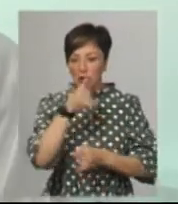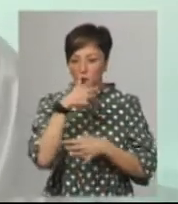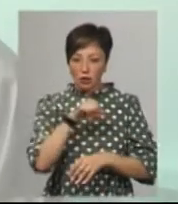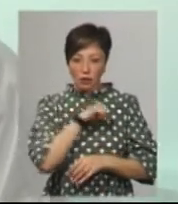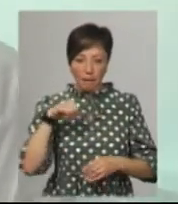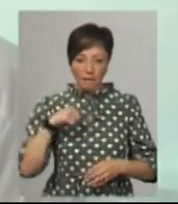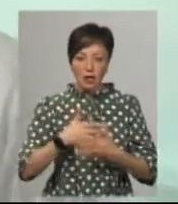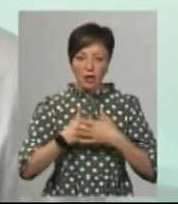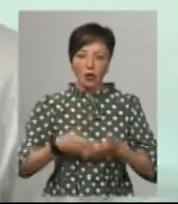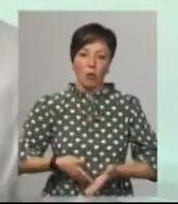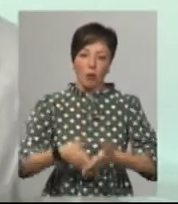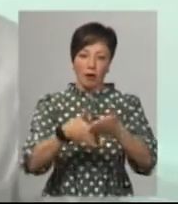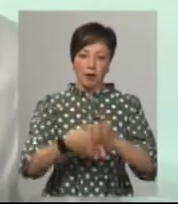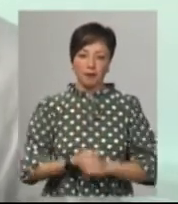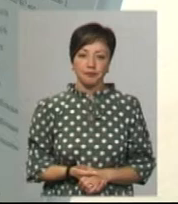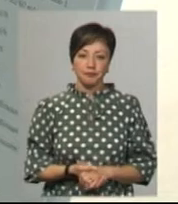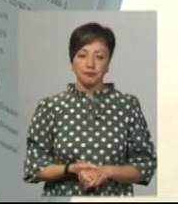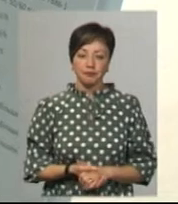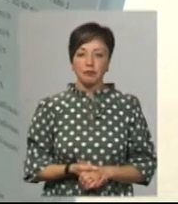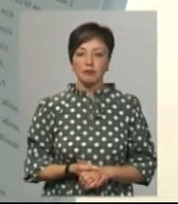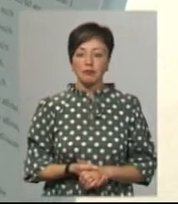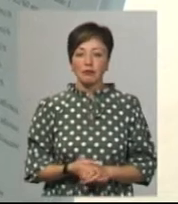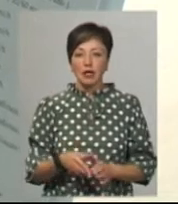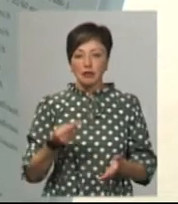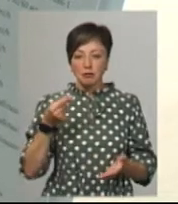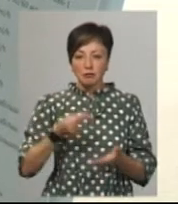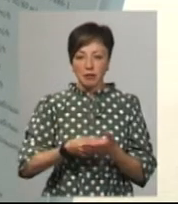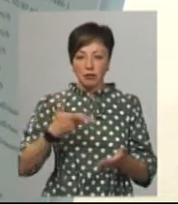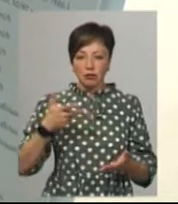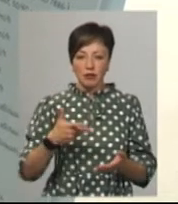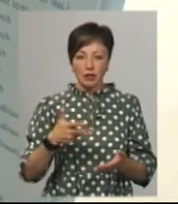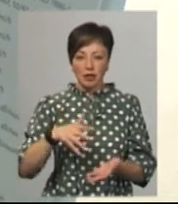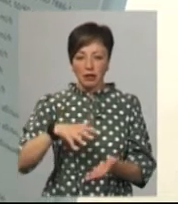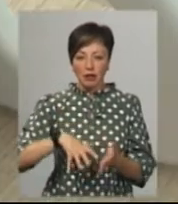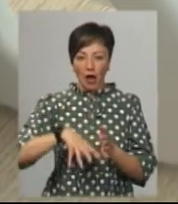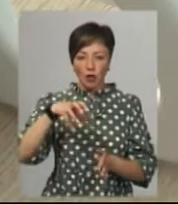він допомагає. Шприцевий насос. Це насос, який,